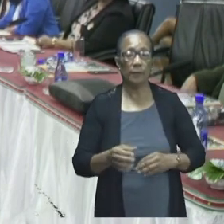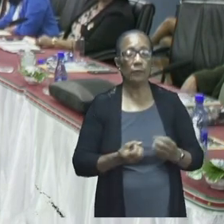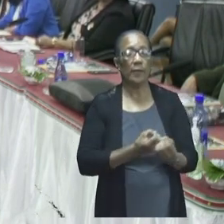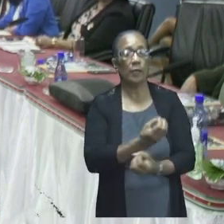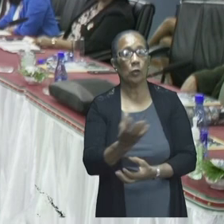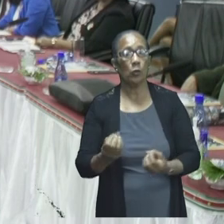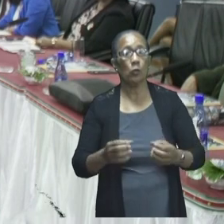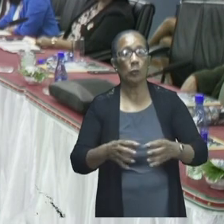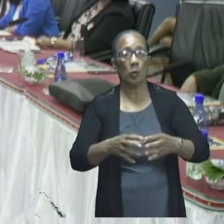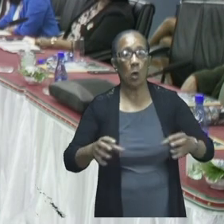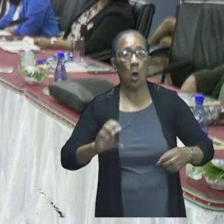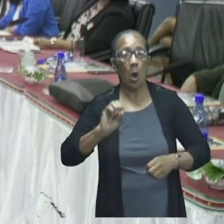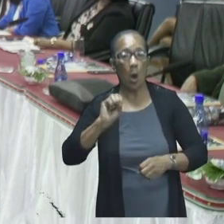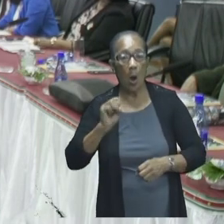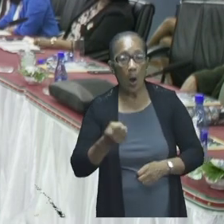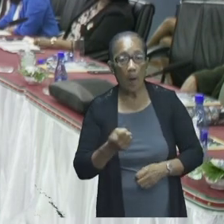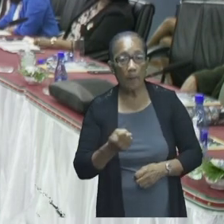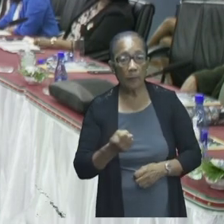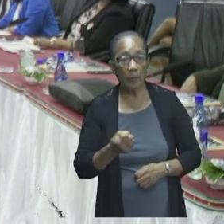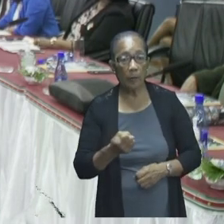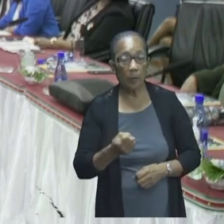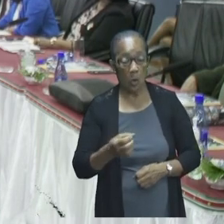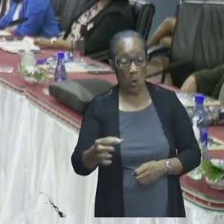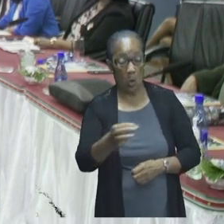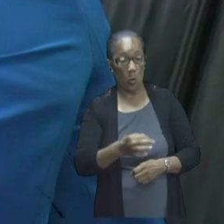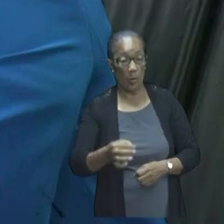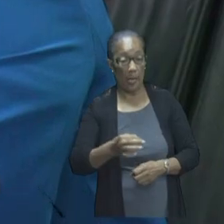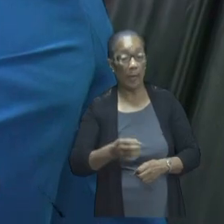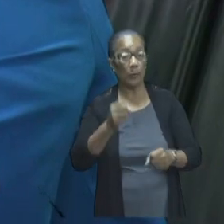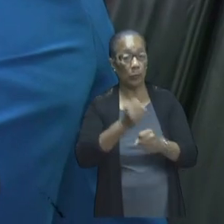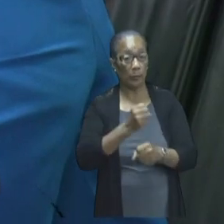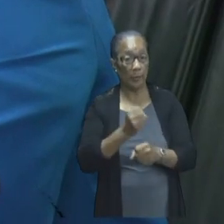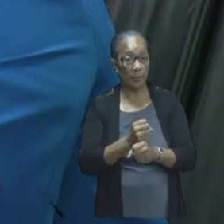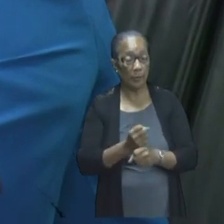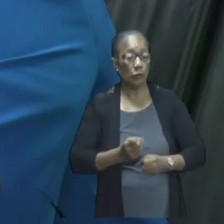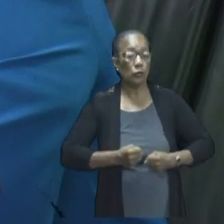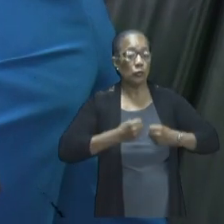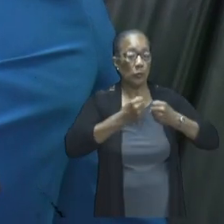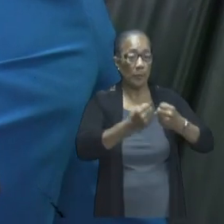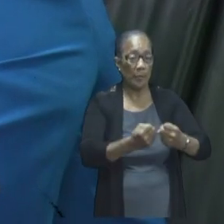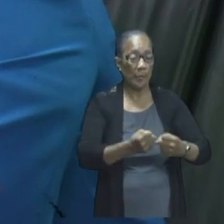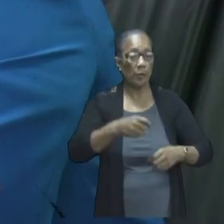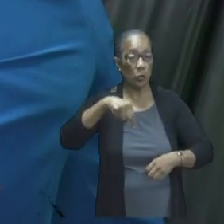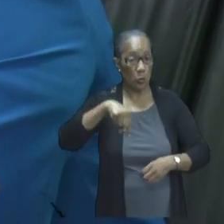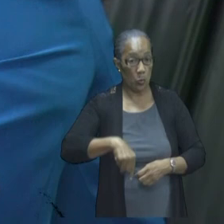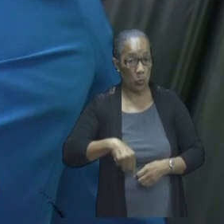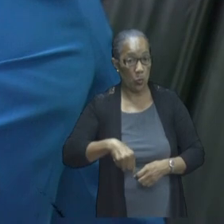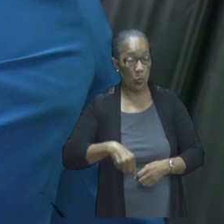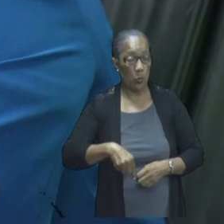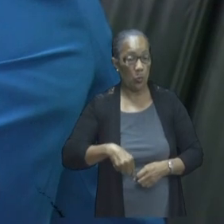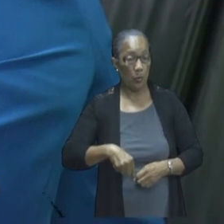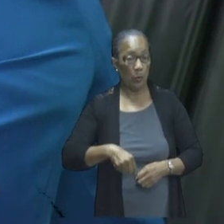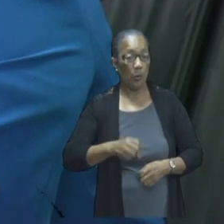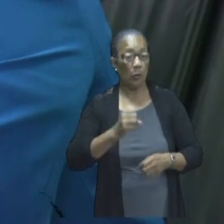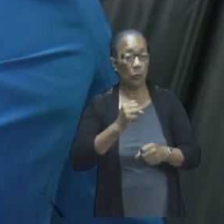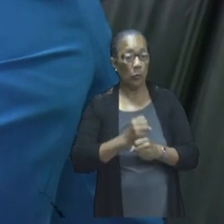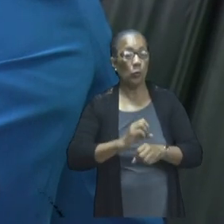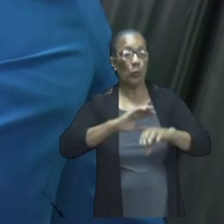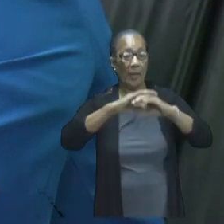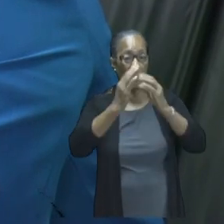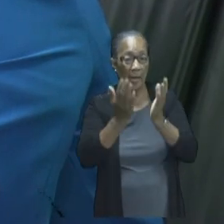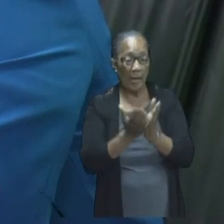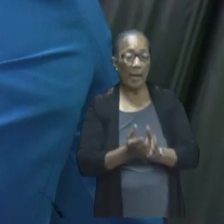om de lokale productie te stimuleren en we zijn momenteel nu bezig om en lokale